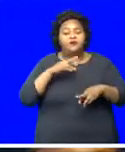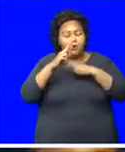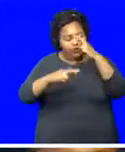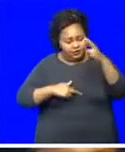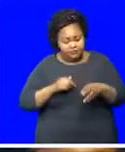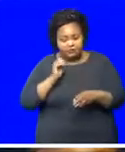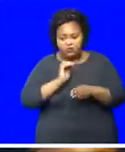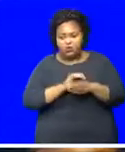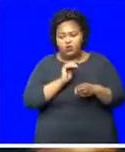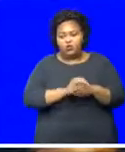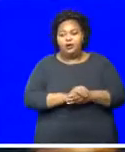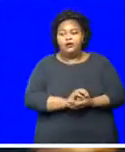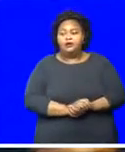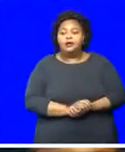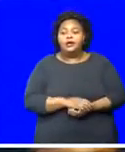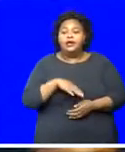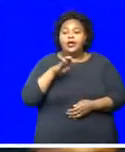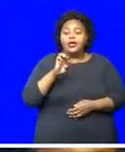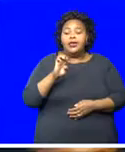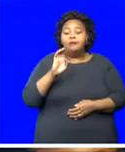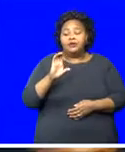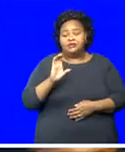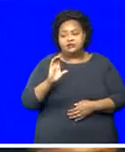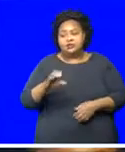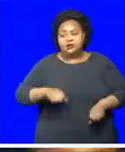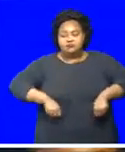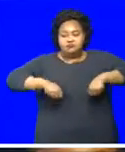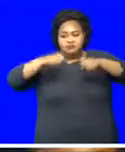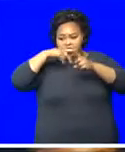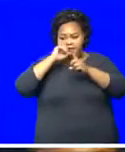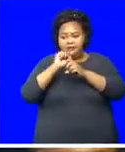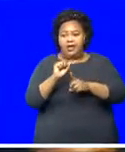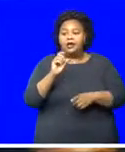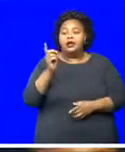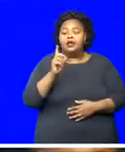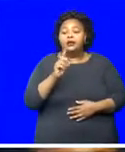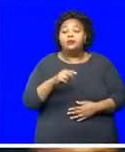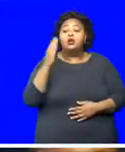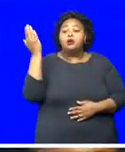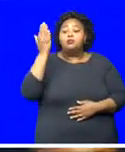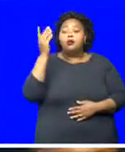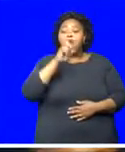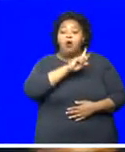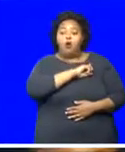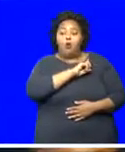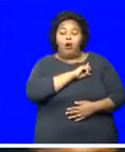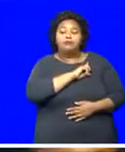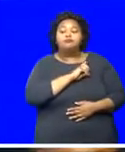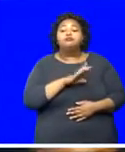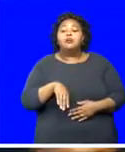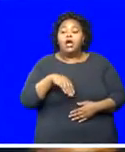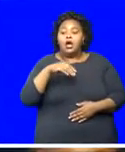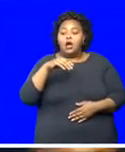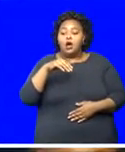Dlamini engudleni yasesiphofaneni lapho beqhubeka khona lukhetho lokuqala lokuvala sikhala selunga lephalamende.